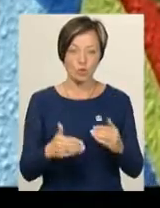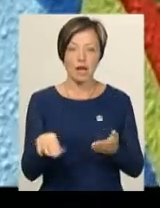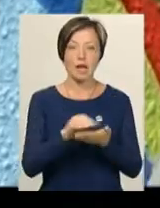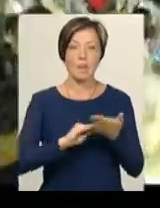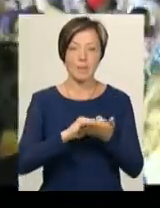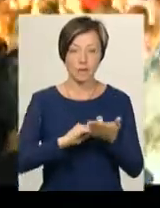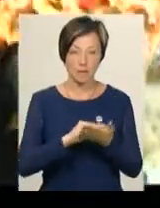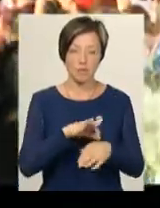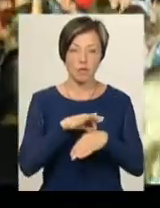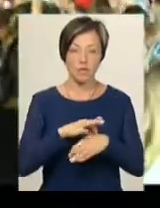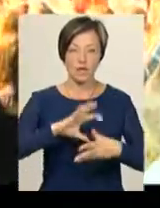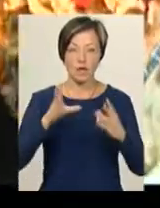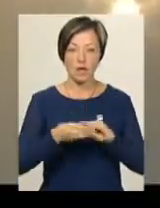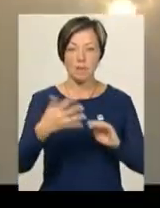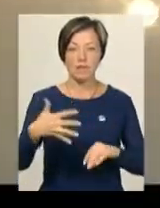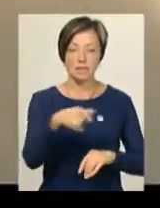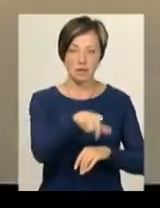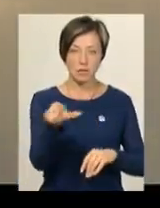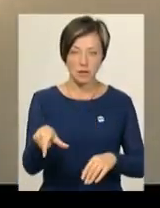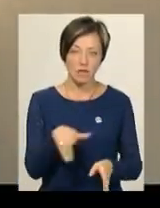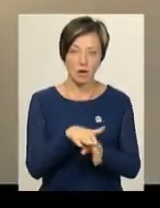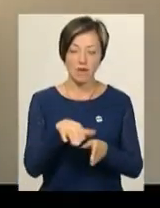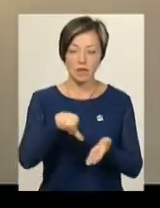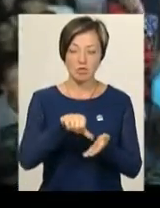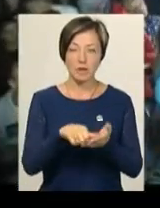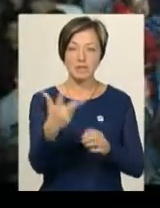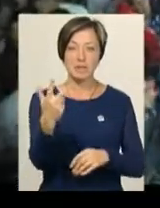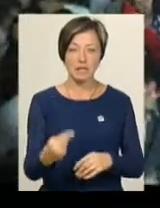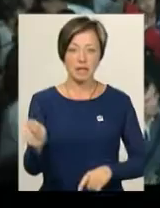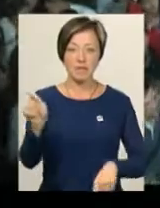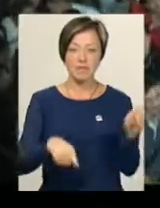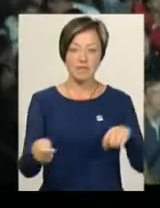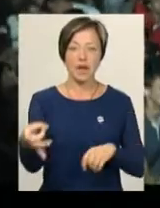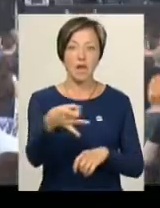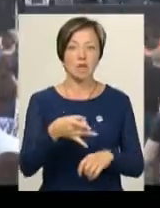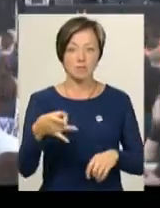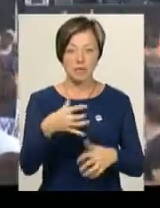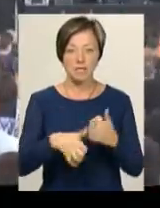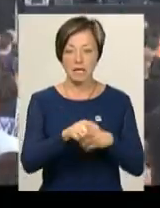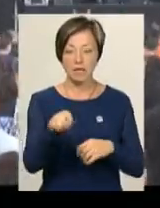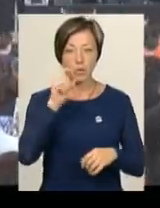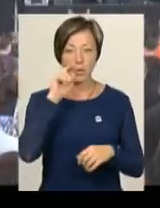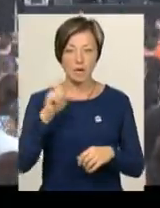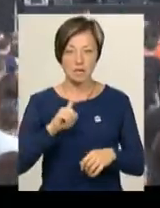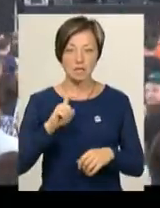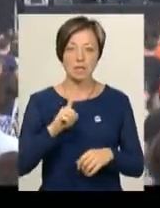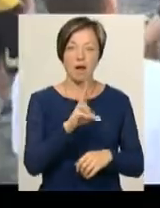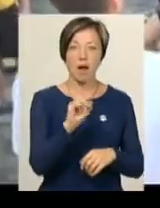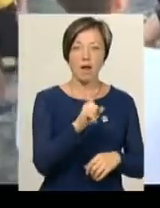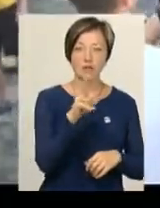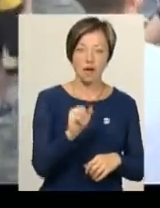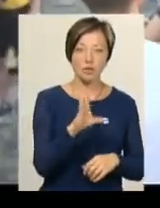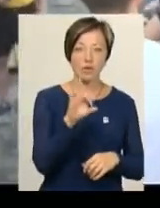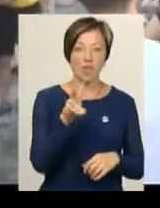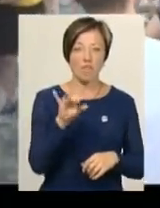репетиції. Загалом, 50 виконавців виступатимуть впродовж трьох днів на фестивалі «Республіка». Серед них – український Казка, Христина